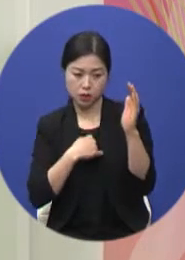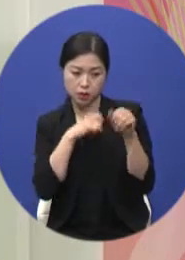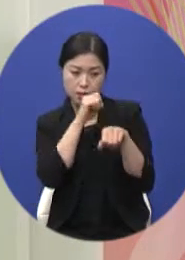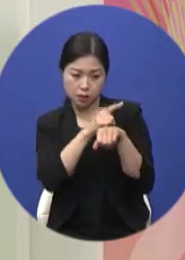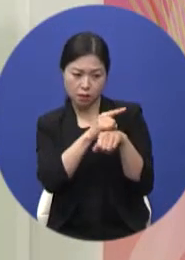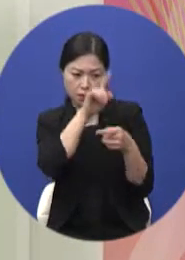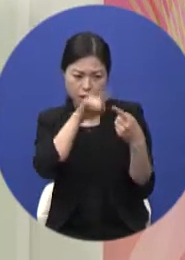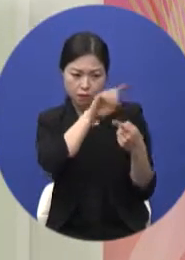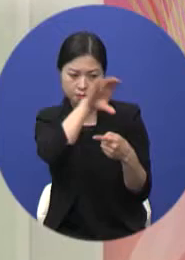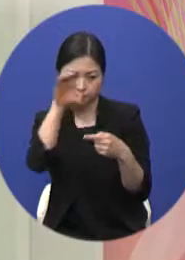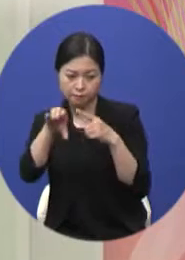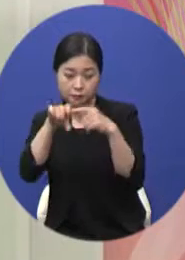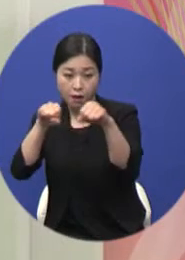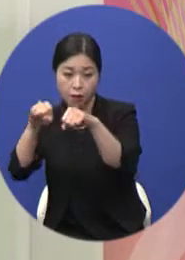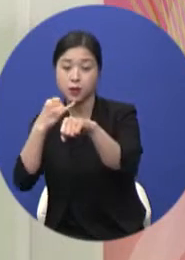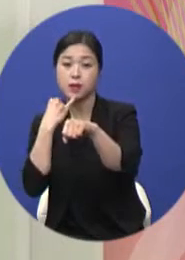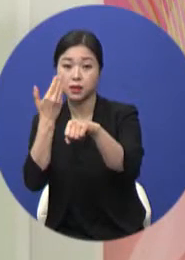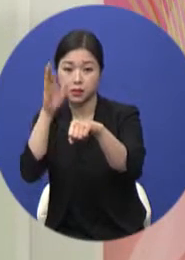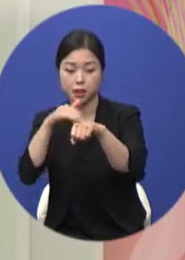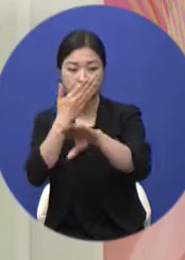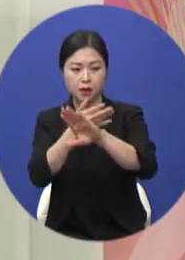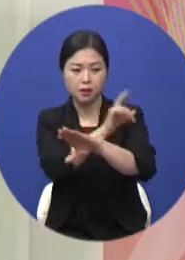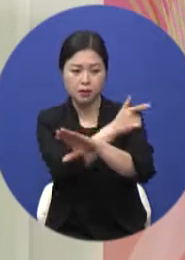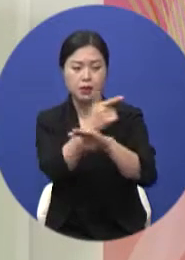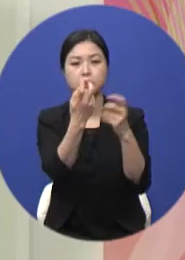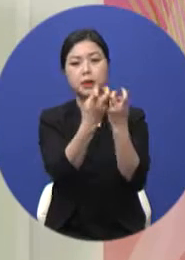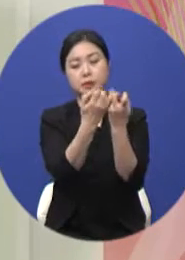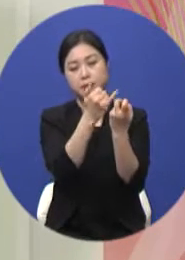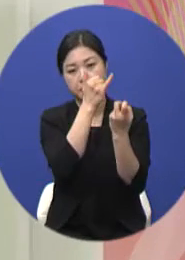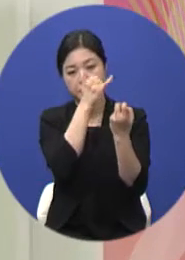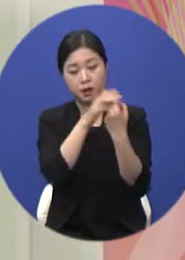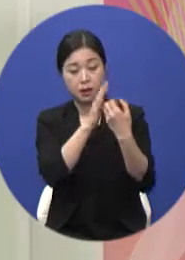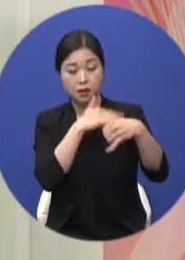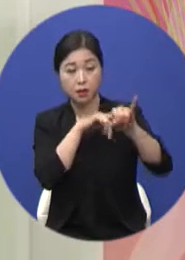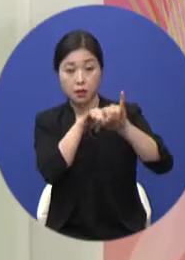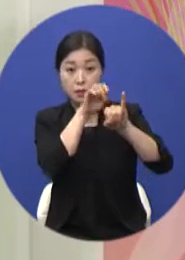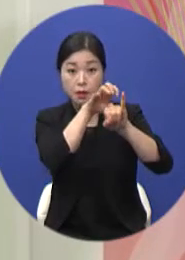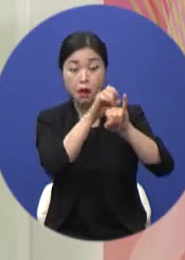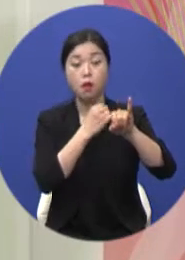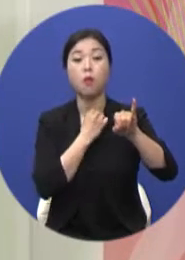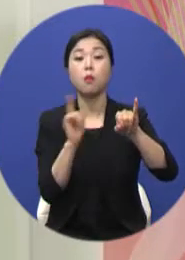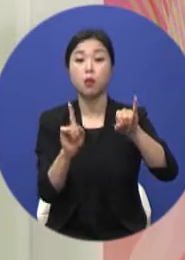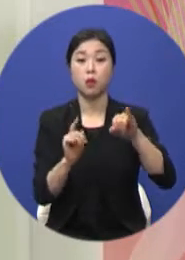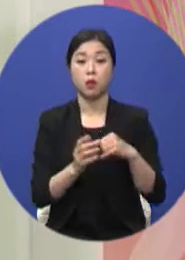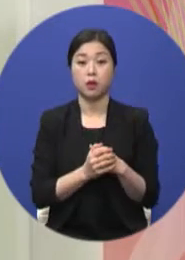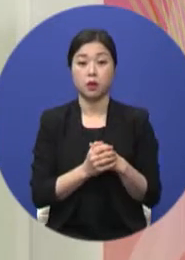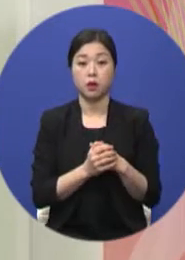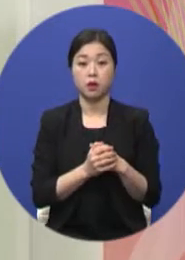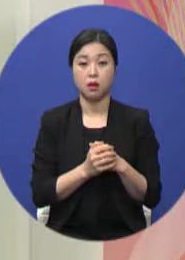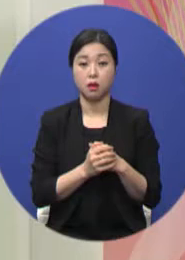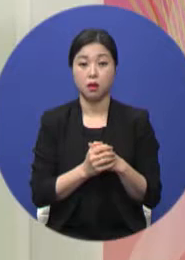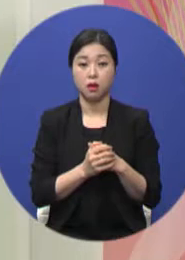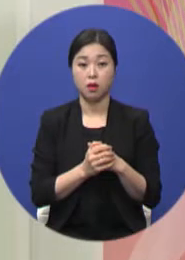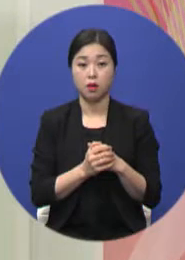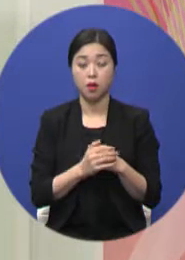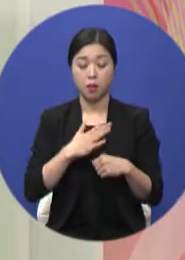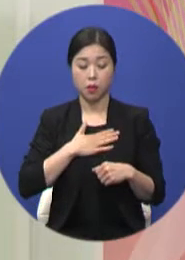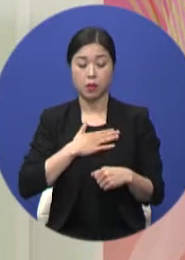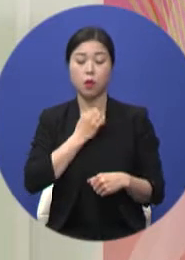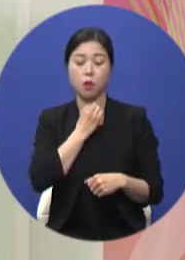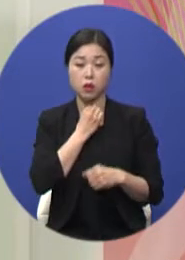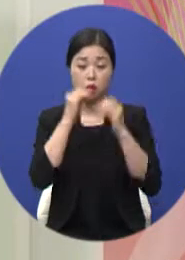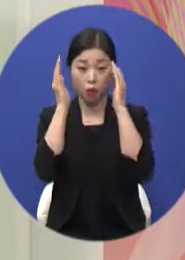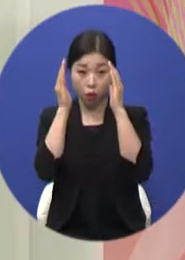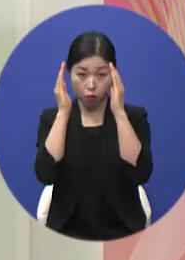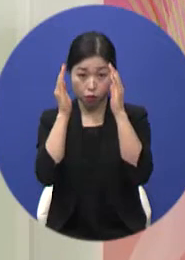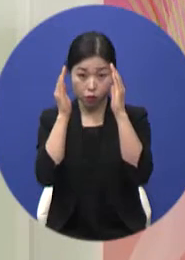좋긴 하지만 그렇지 않은 다른 방법도 있다는 거. 그 대신에 따님한테 얘기해 드리고 싶은 거는, 그 다른 공부를 갖다가 본인이 하고 싶은 공부를 갖다가